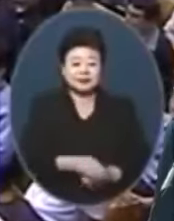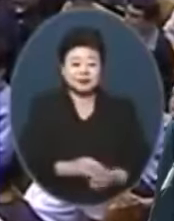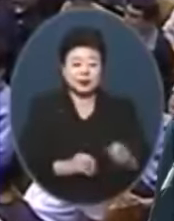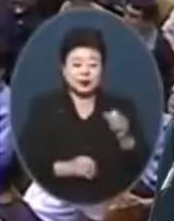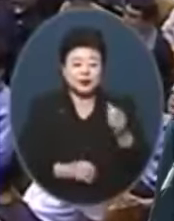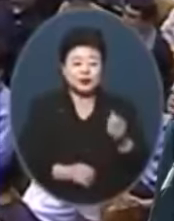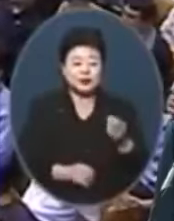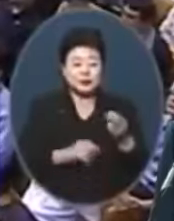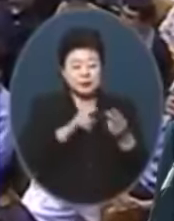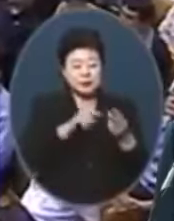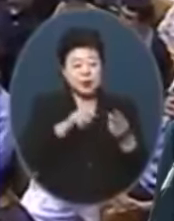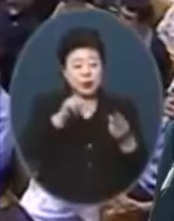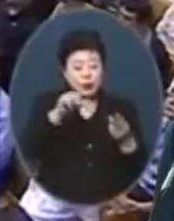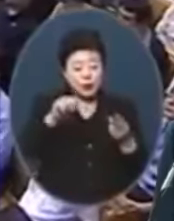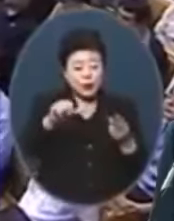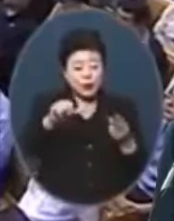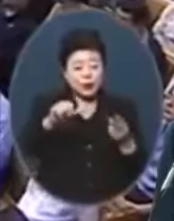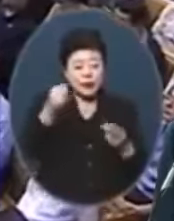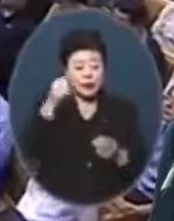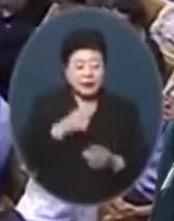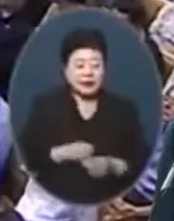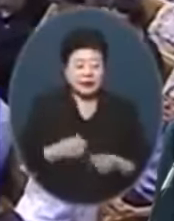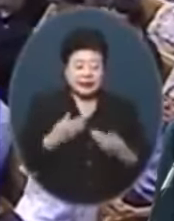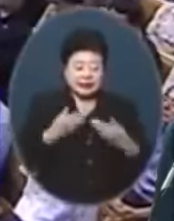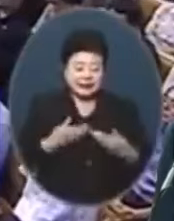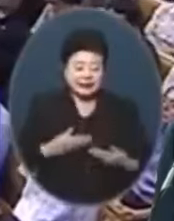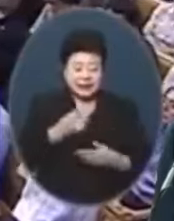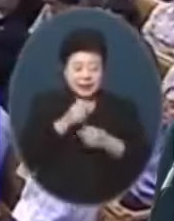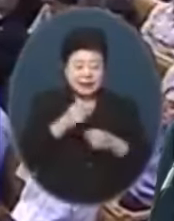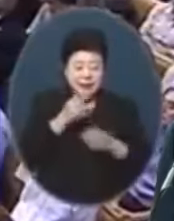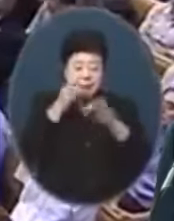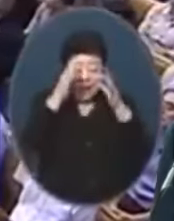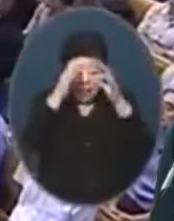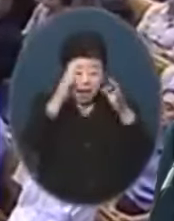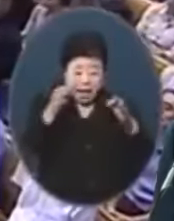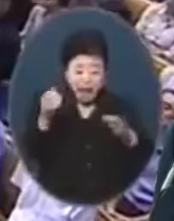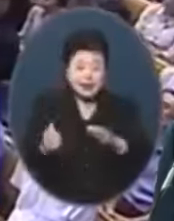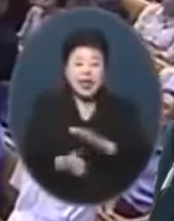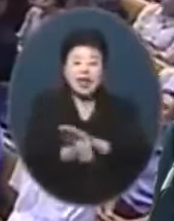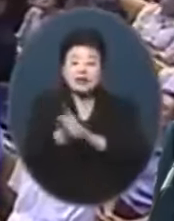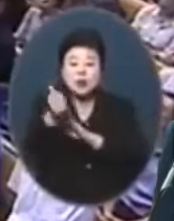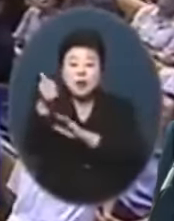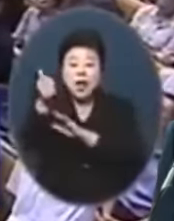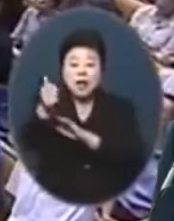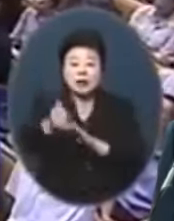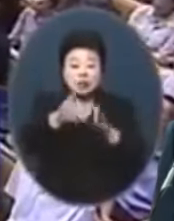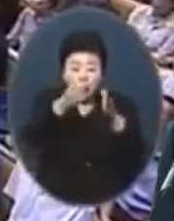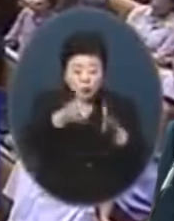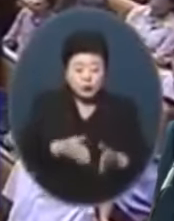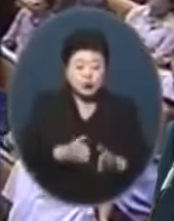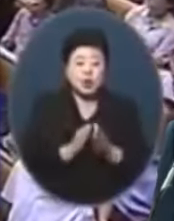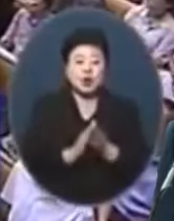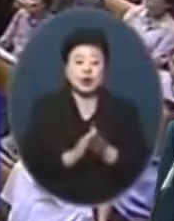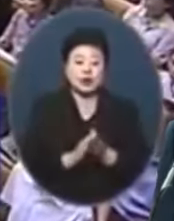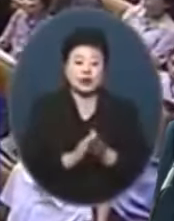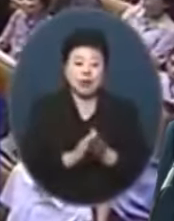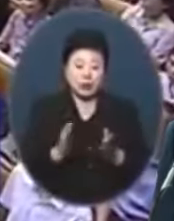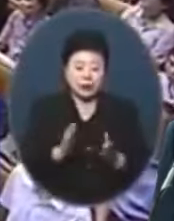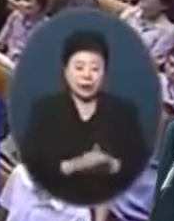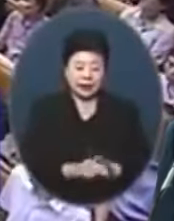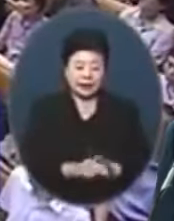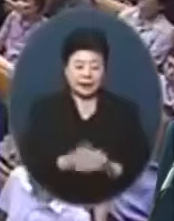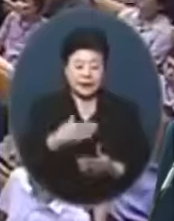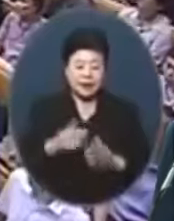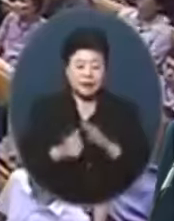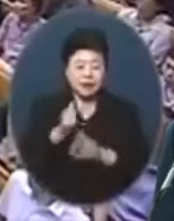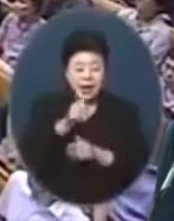5절에 나의 영혼아 잠잠히 하나님만 바라라. 물론 나의 소망이 그로부터 나온다. 우리